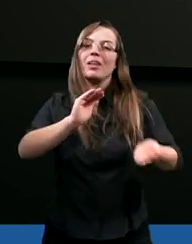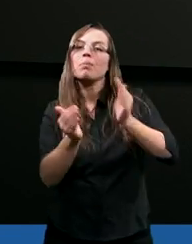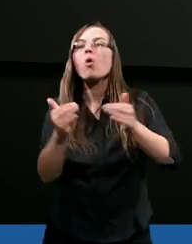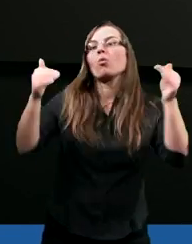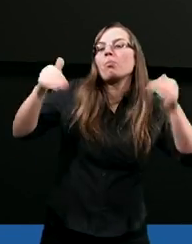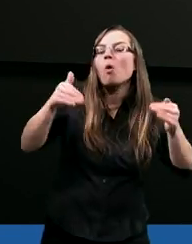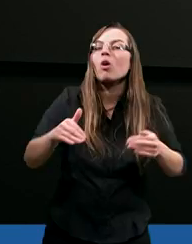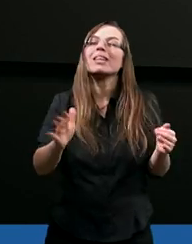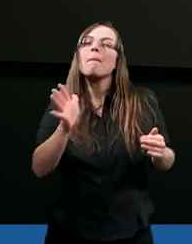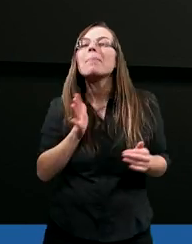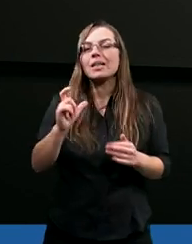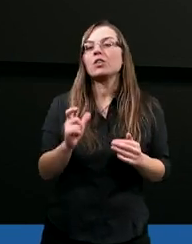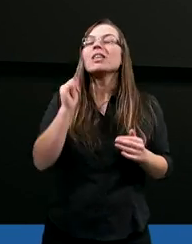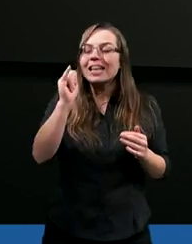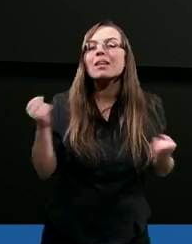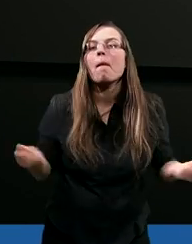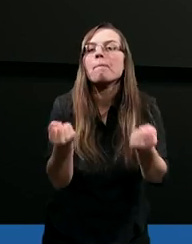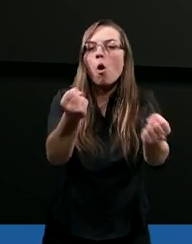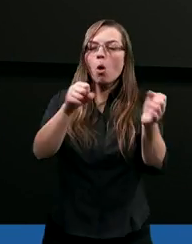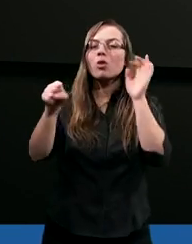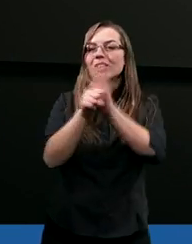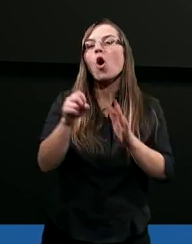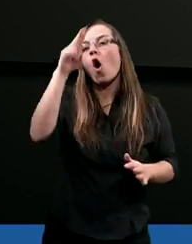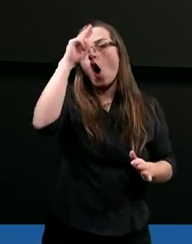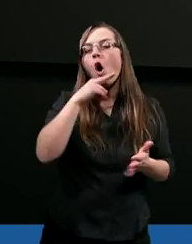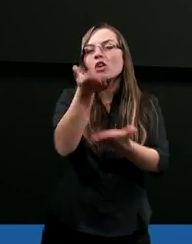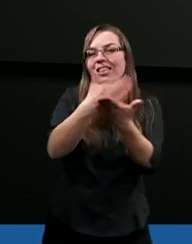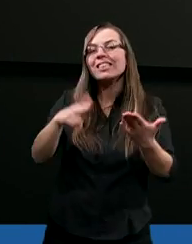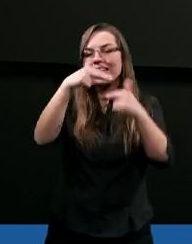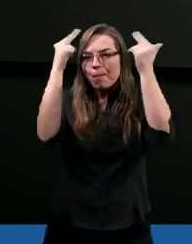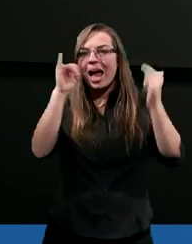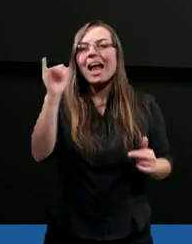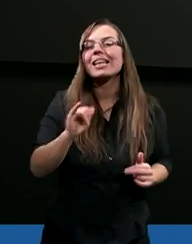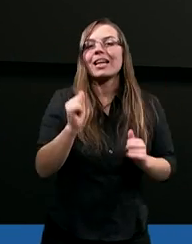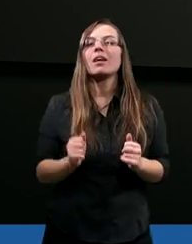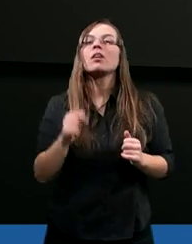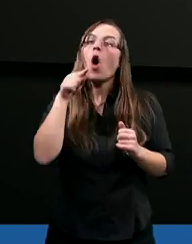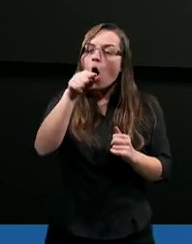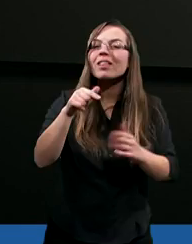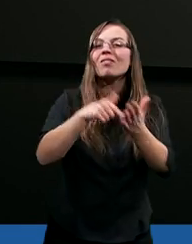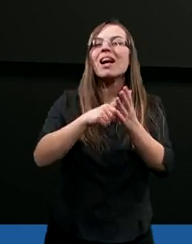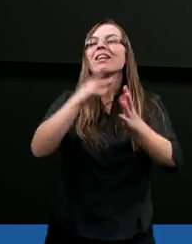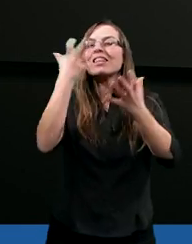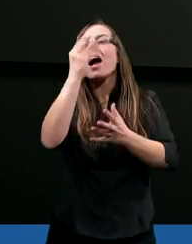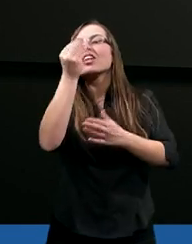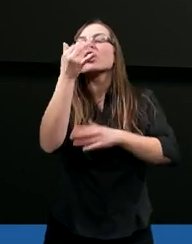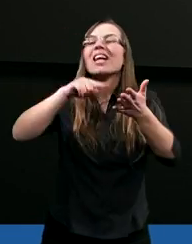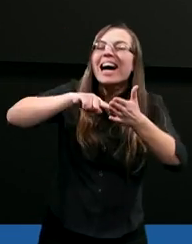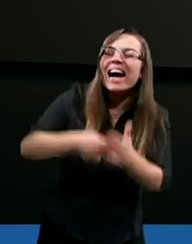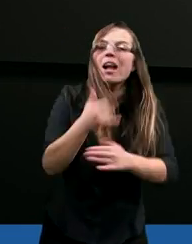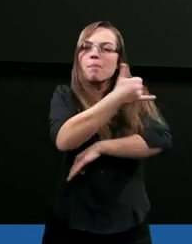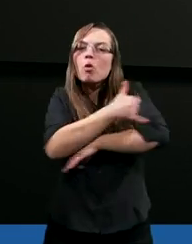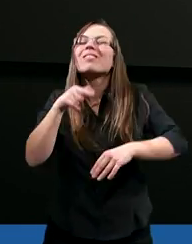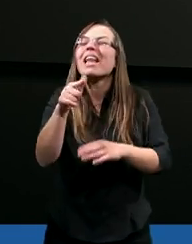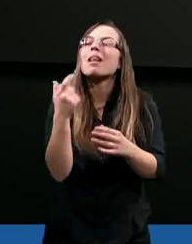mogli żyć i podążać do ojczyzny niebiańskiej. Ja tu chciałem jeszcze raz podkreślić